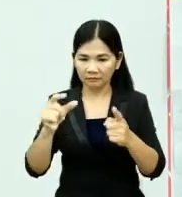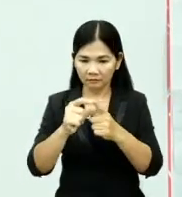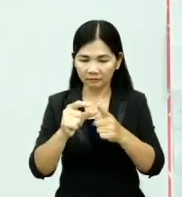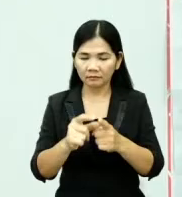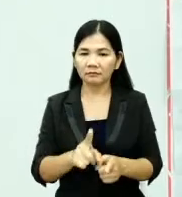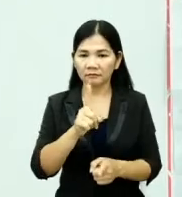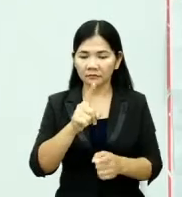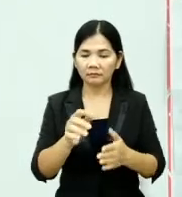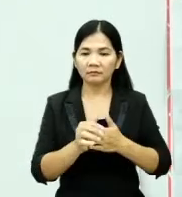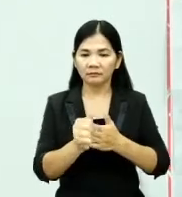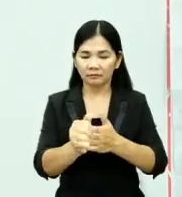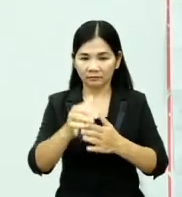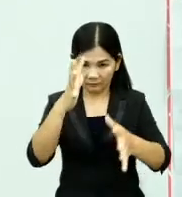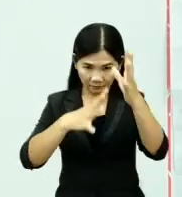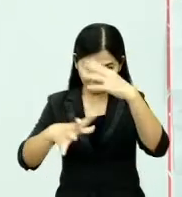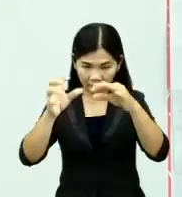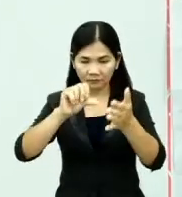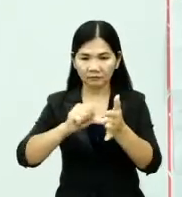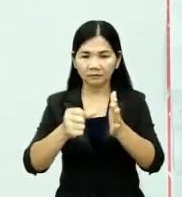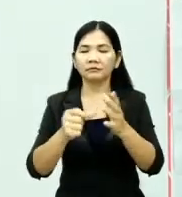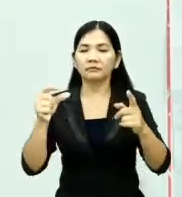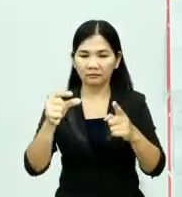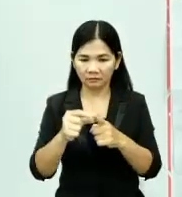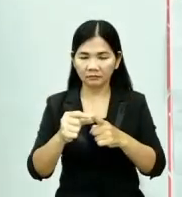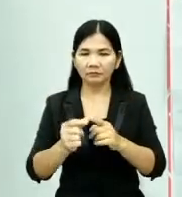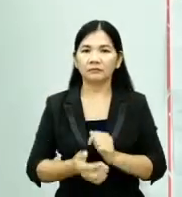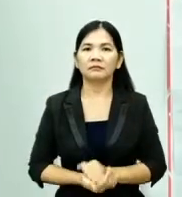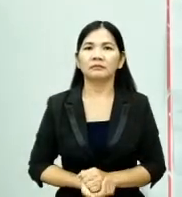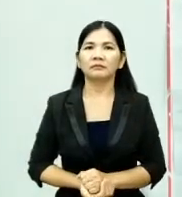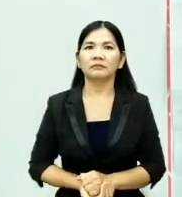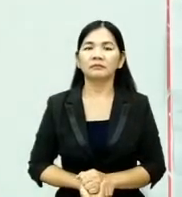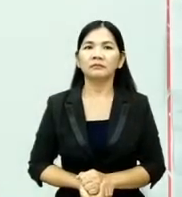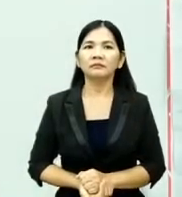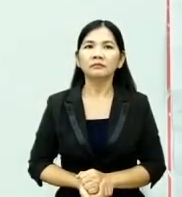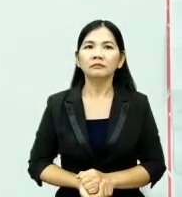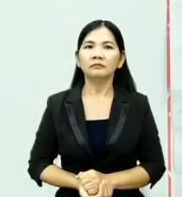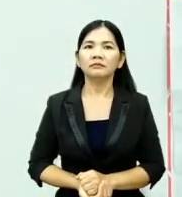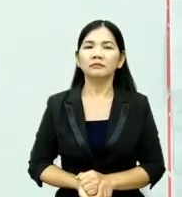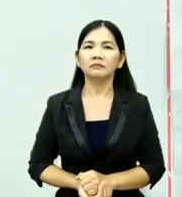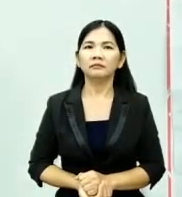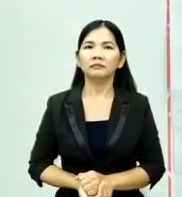mùi tiết để nông con tình sắc xa ông pin nếch rồi bỏ bịa mùi nốt chà